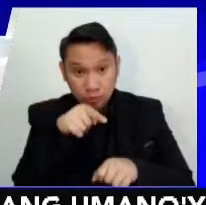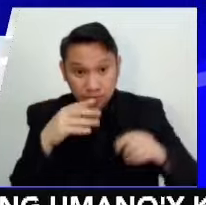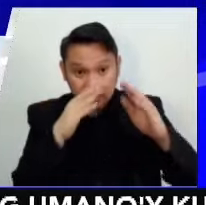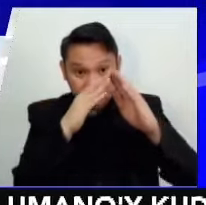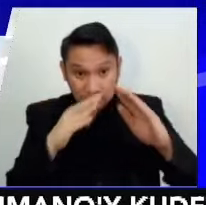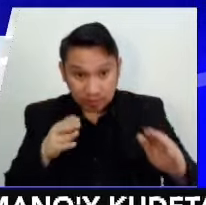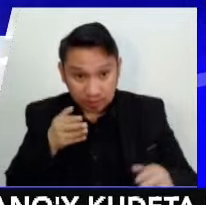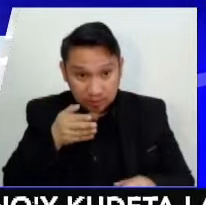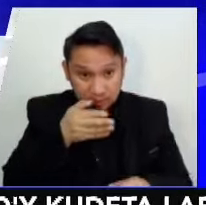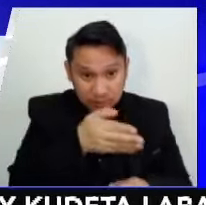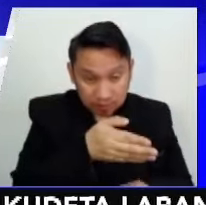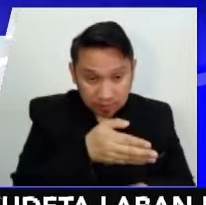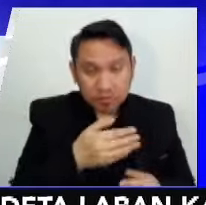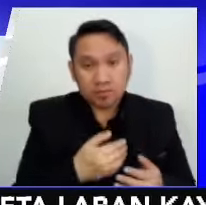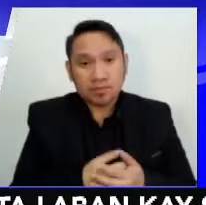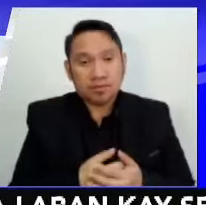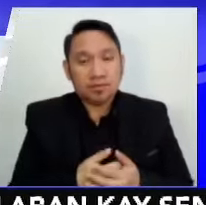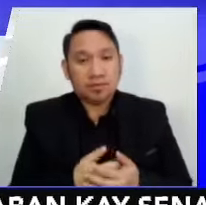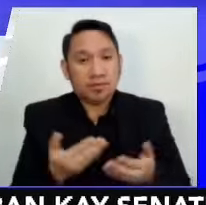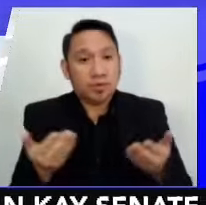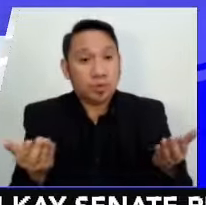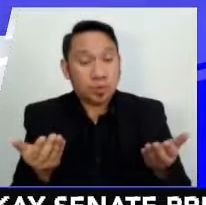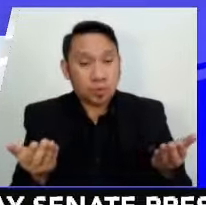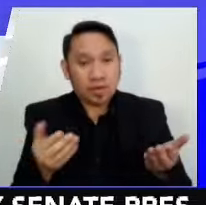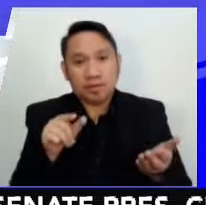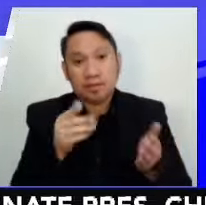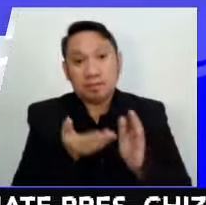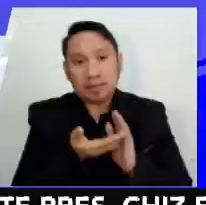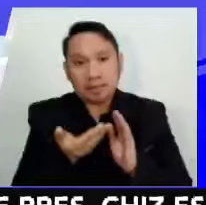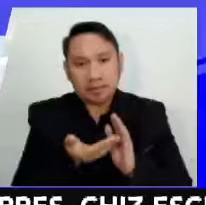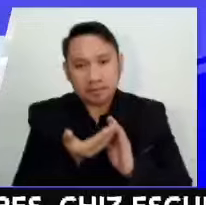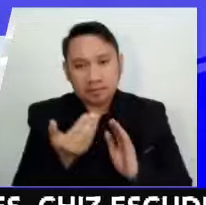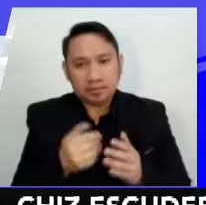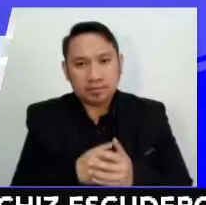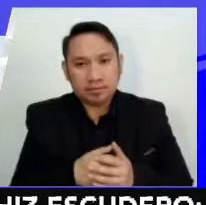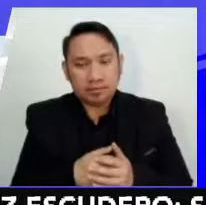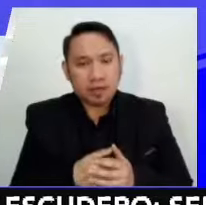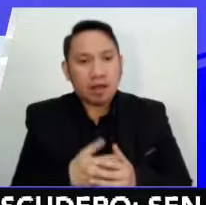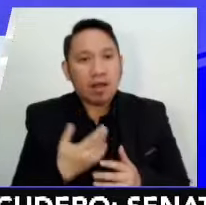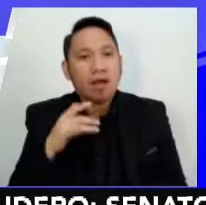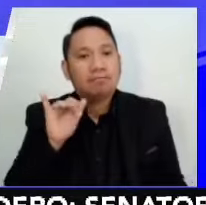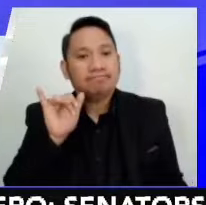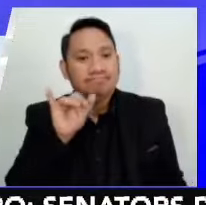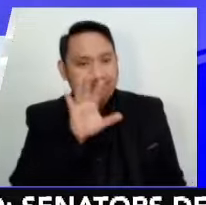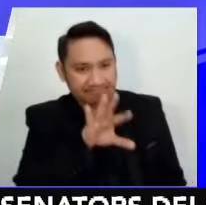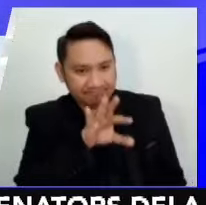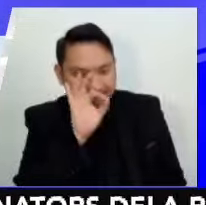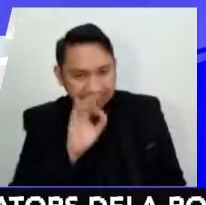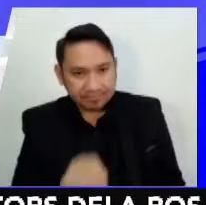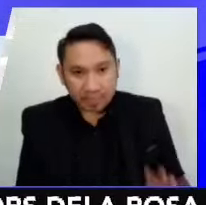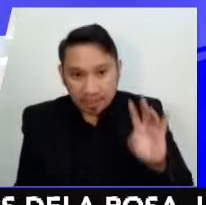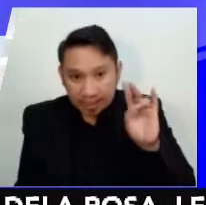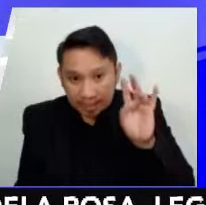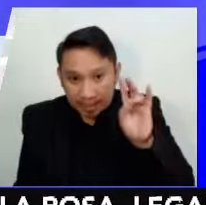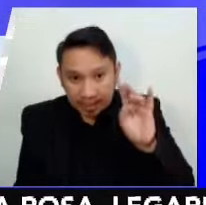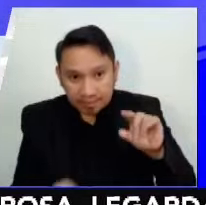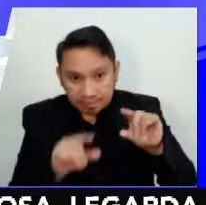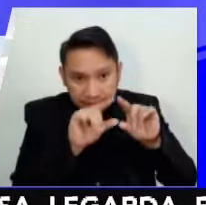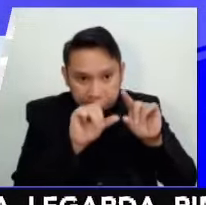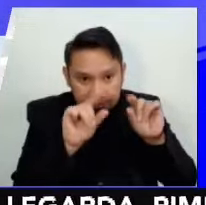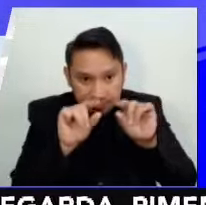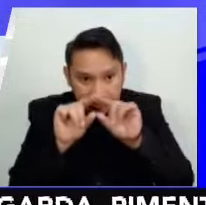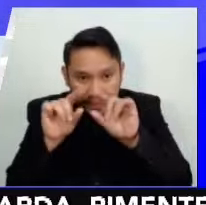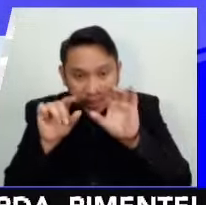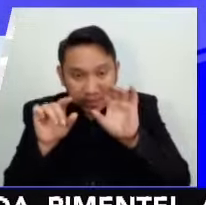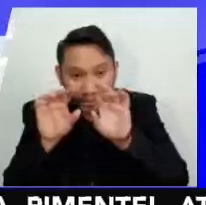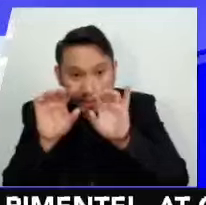Village, Barangay Santa Lucia, Pasig City. Nasabat sa dalawang suspect ang 7 pakete ng hinihinalang shabu. May timbang